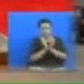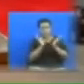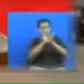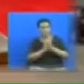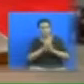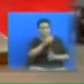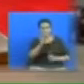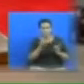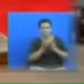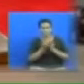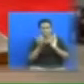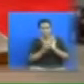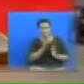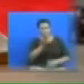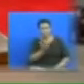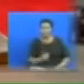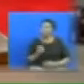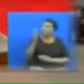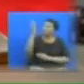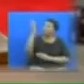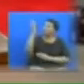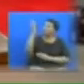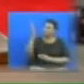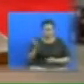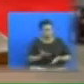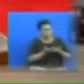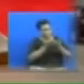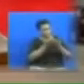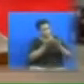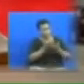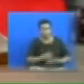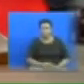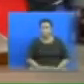wa sheria iliyowekwa. Ee Mwenyezi Mungu nisaidie.